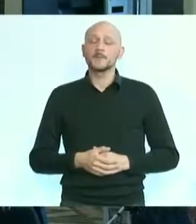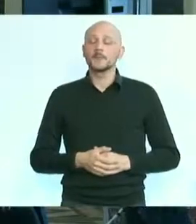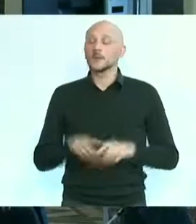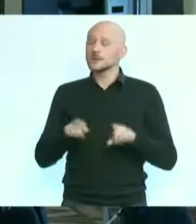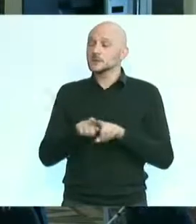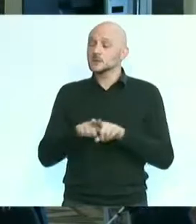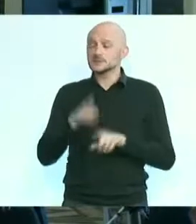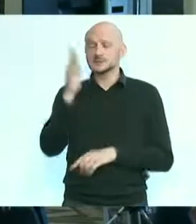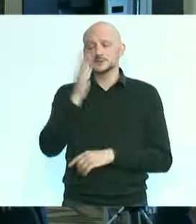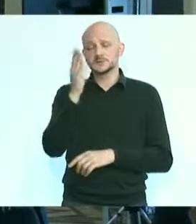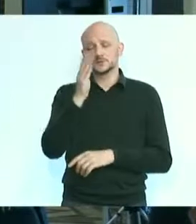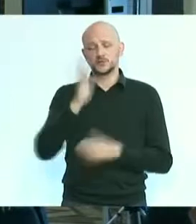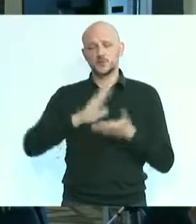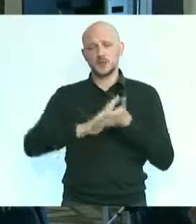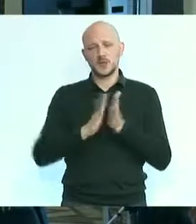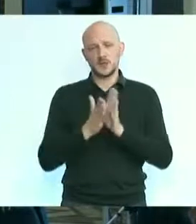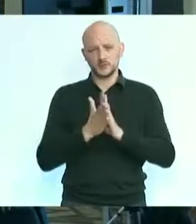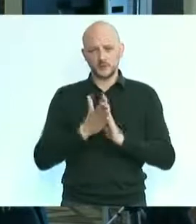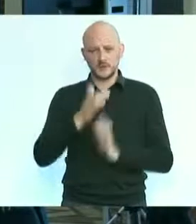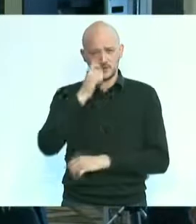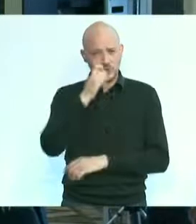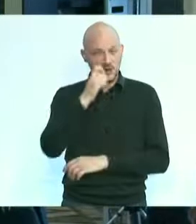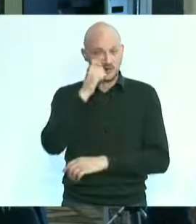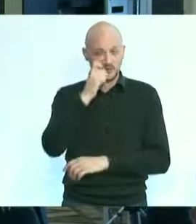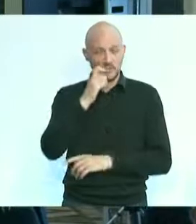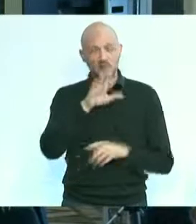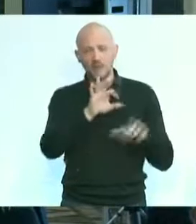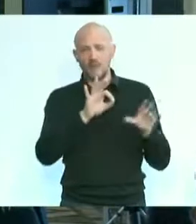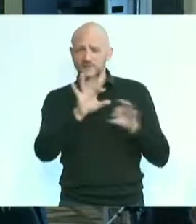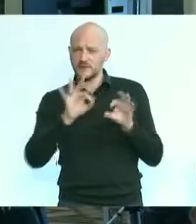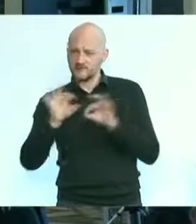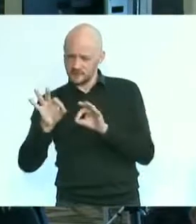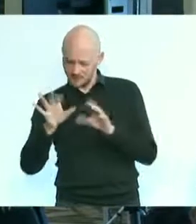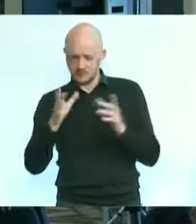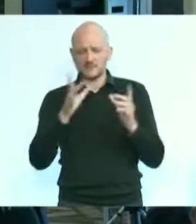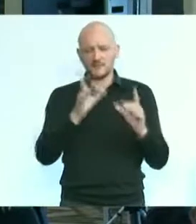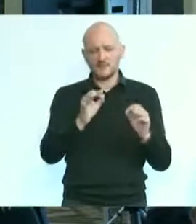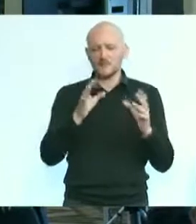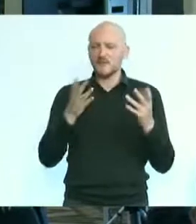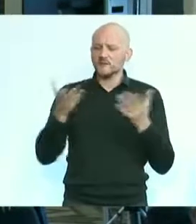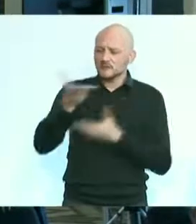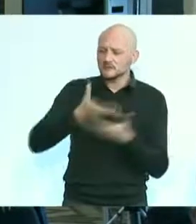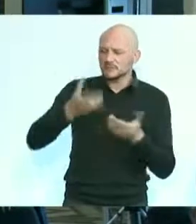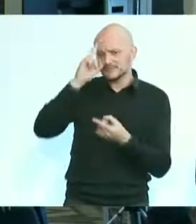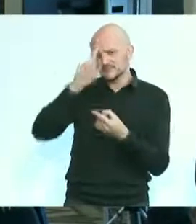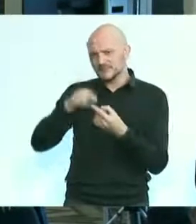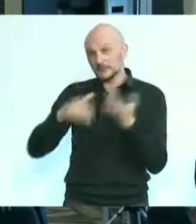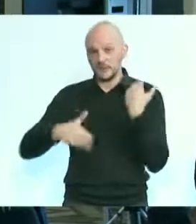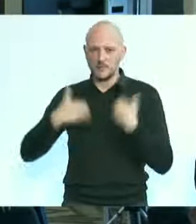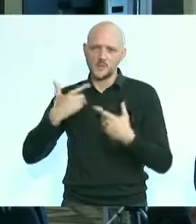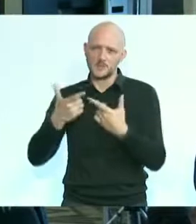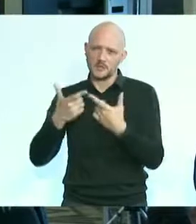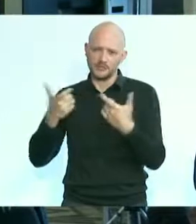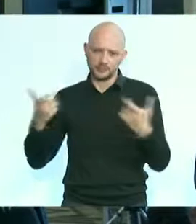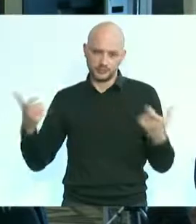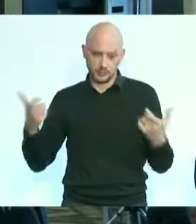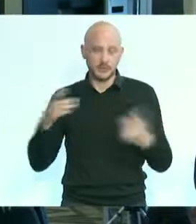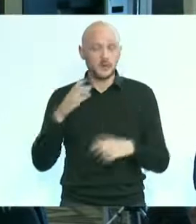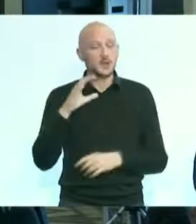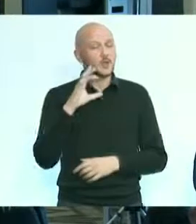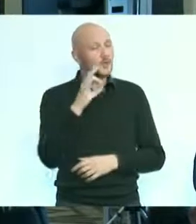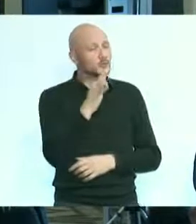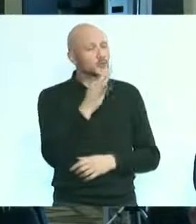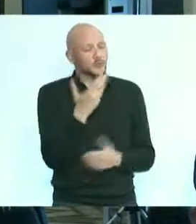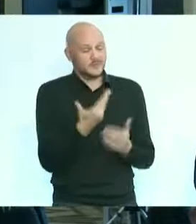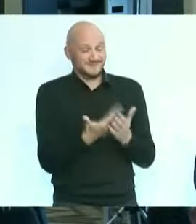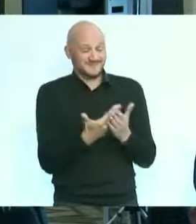aussi pour venir en complément de formation des ambassadeurs sur le handicap, sur les handicaps. Donc voilà, ça sera important. C'est cette